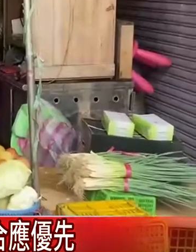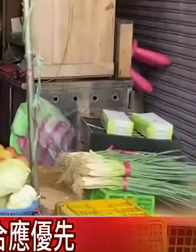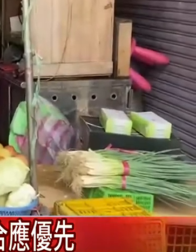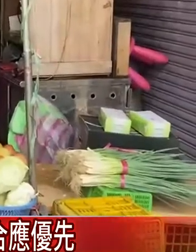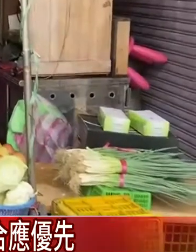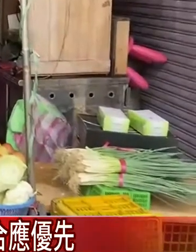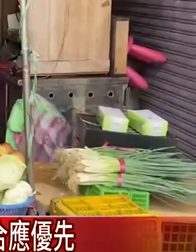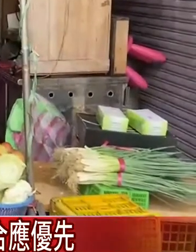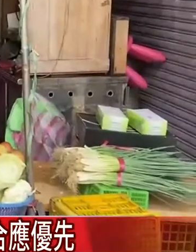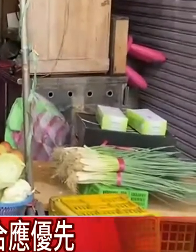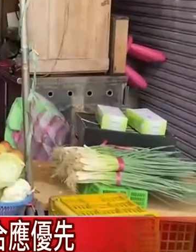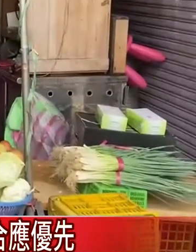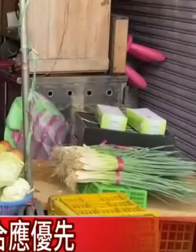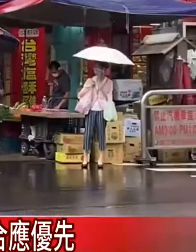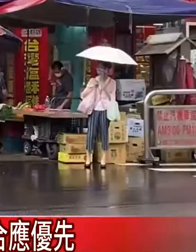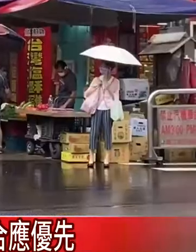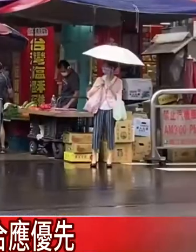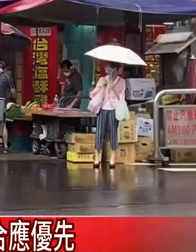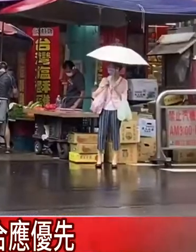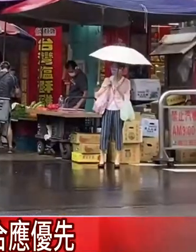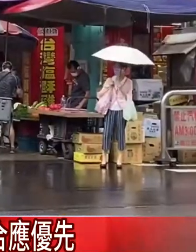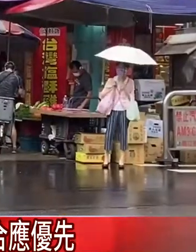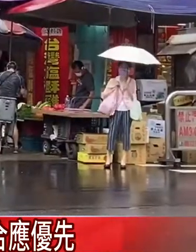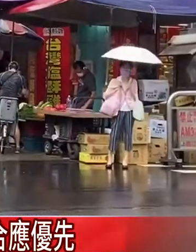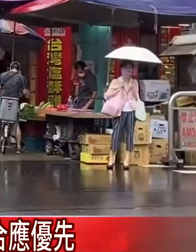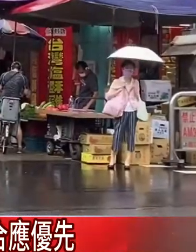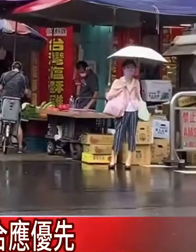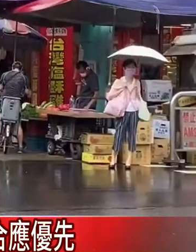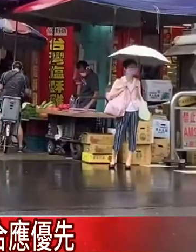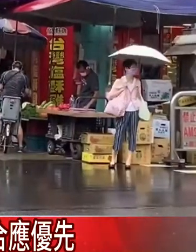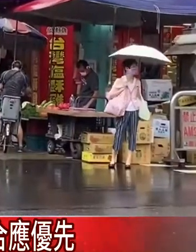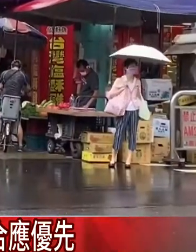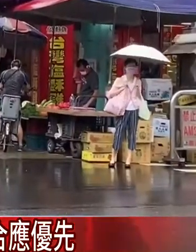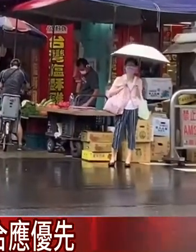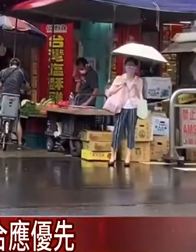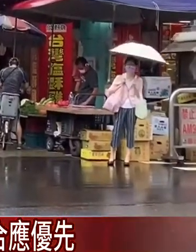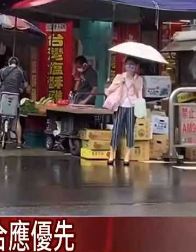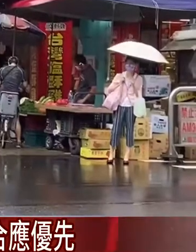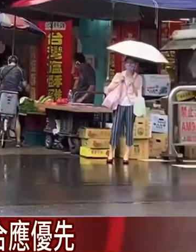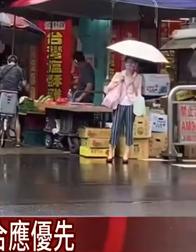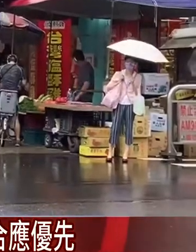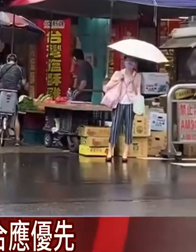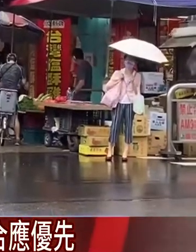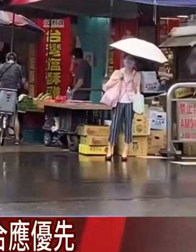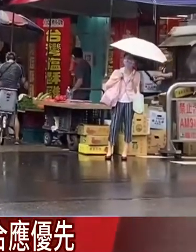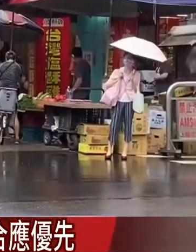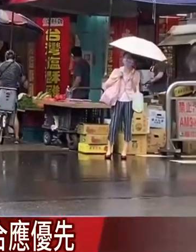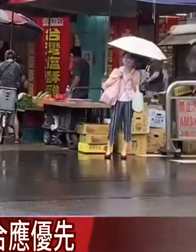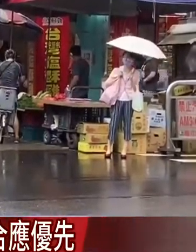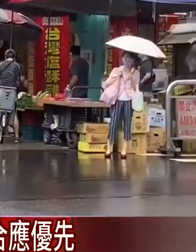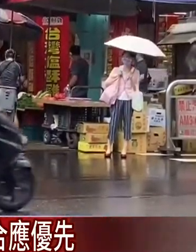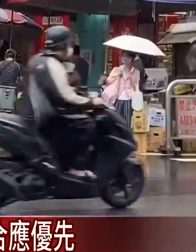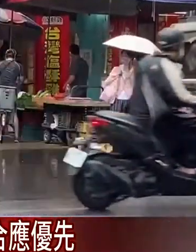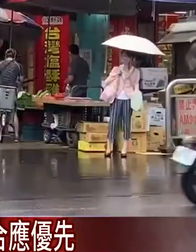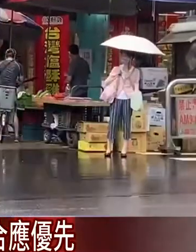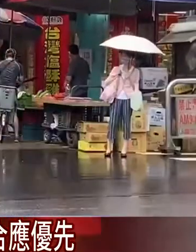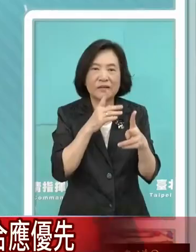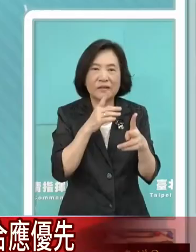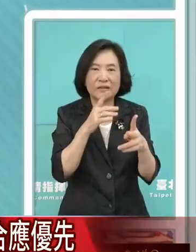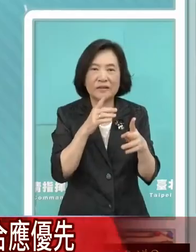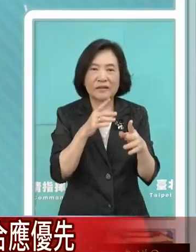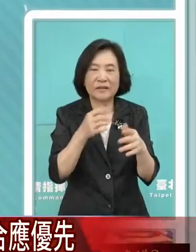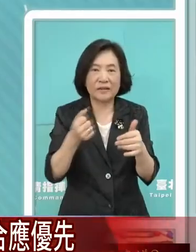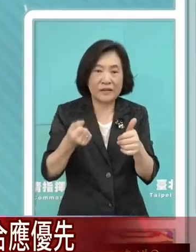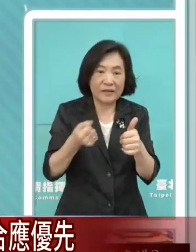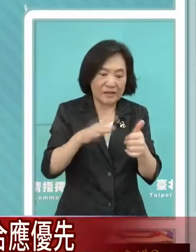样。基本上哦。它还是同岛一命，你知道，特别是高铁的出现，你知道整个叫台湾